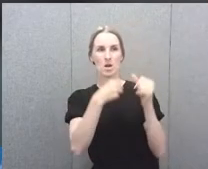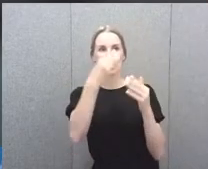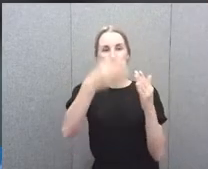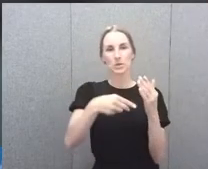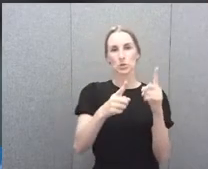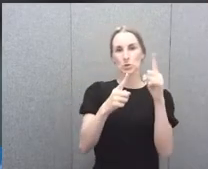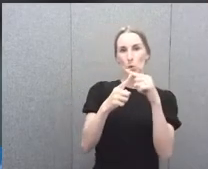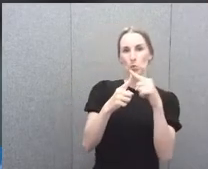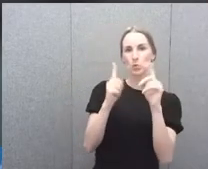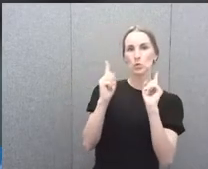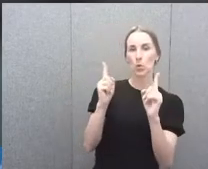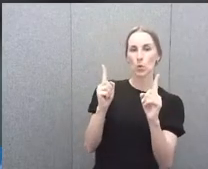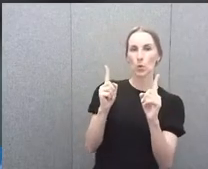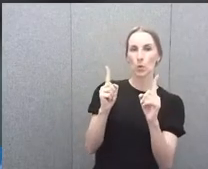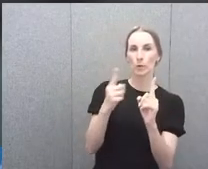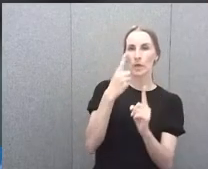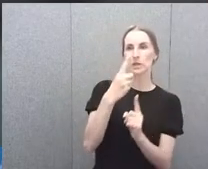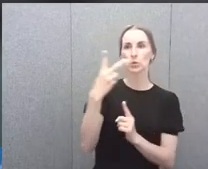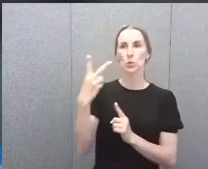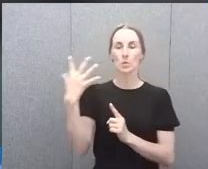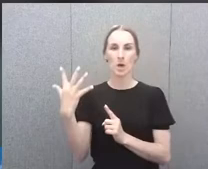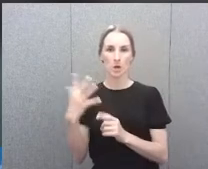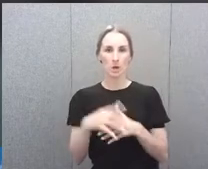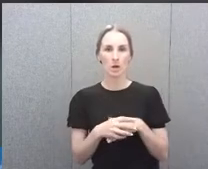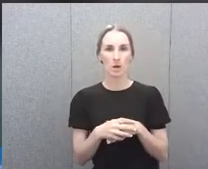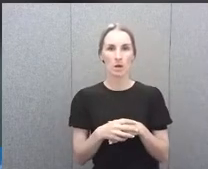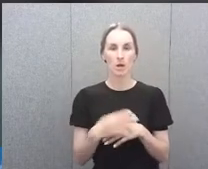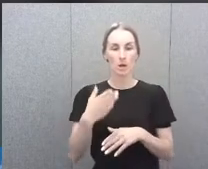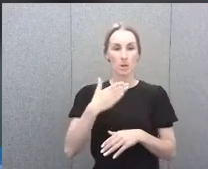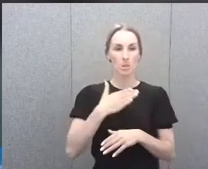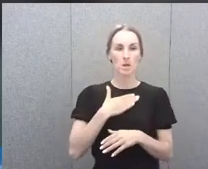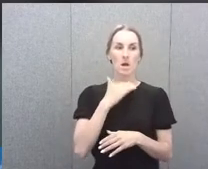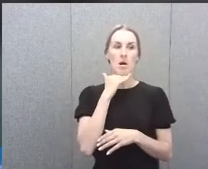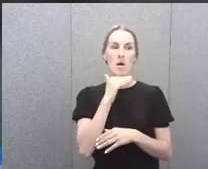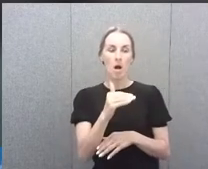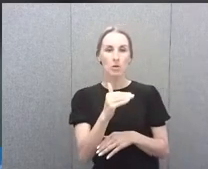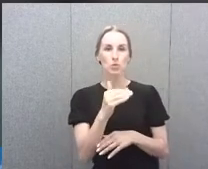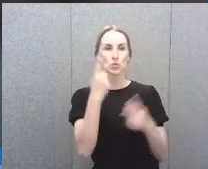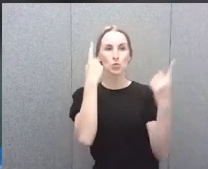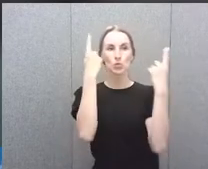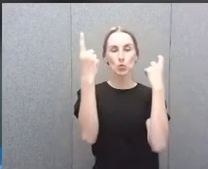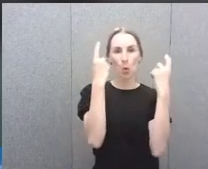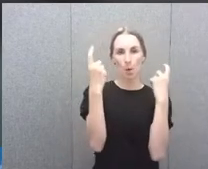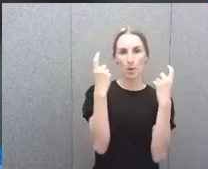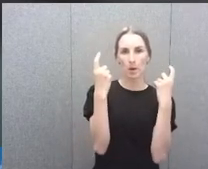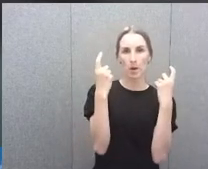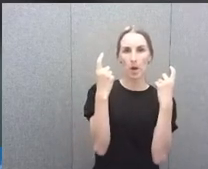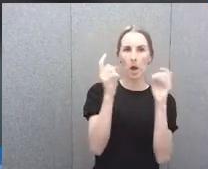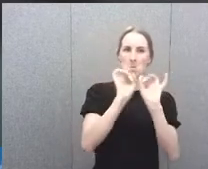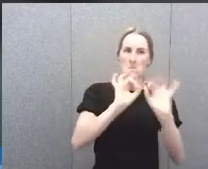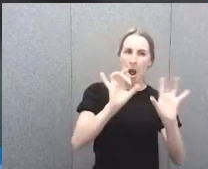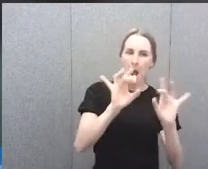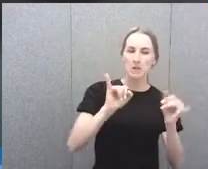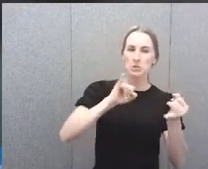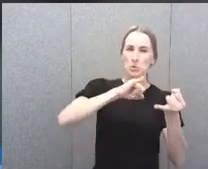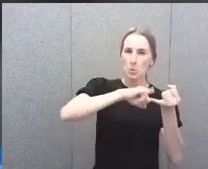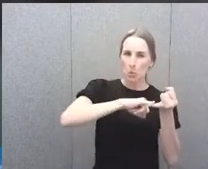гендерному равенству мы полагаем, что данные рассказывают истории, а говоря о женщинах, безопасности и мире,